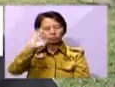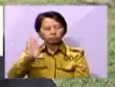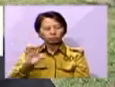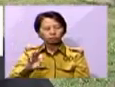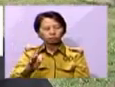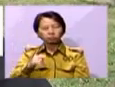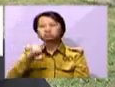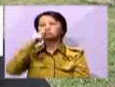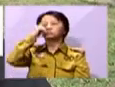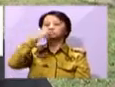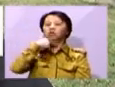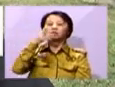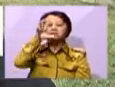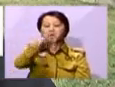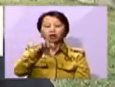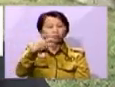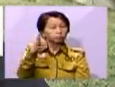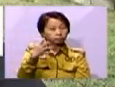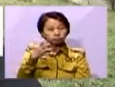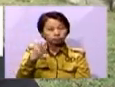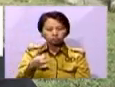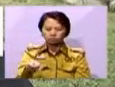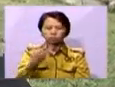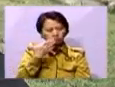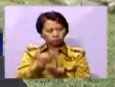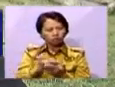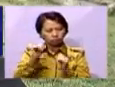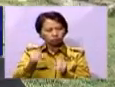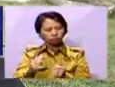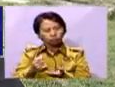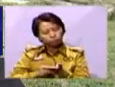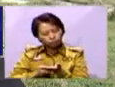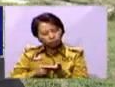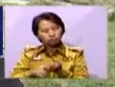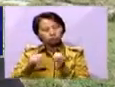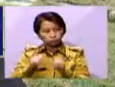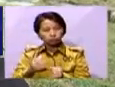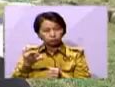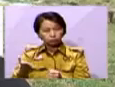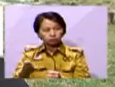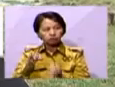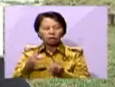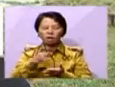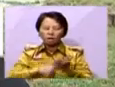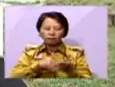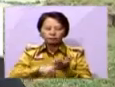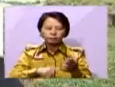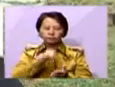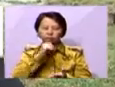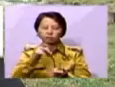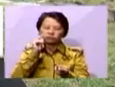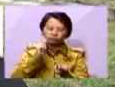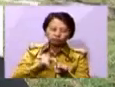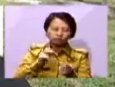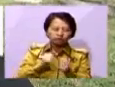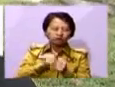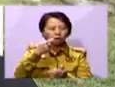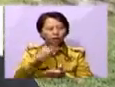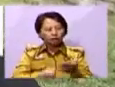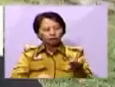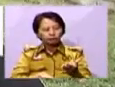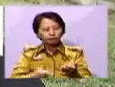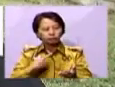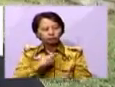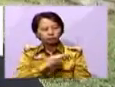nak meninggikan suara, elok saja boleh bawa berbincang kalau apa-apa yang tak bersesuaian dengan apa yang